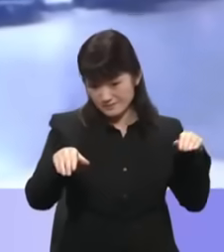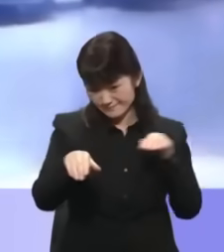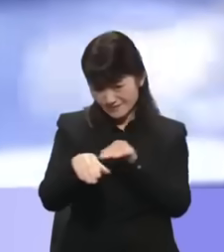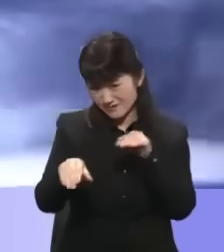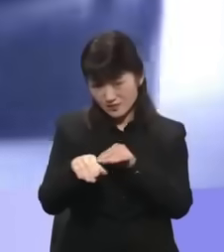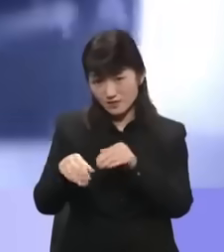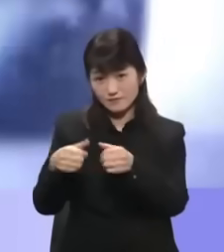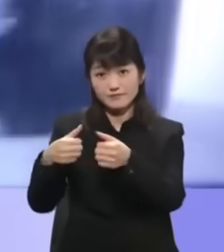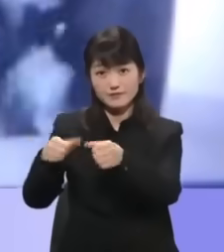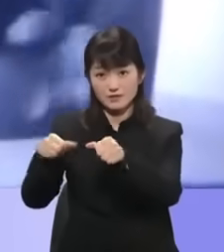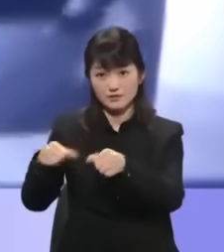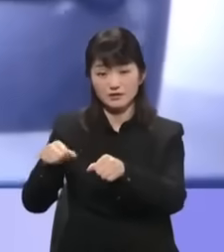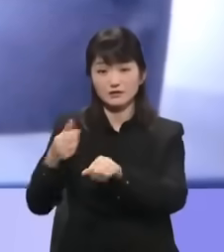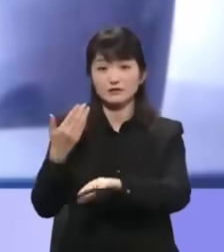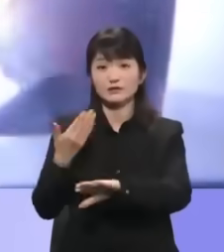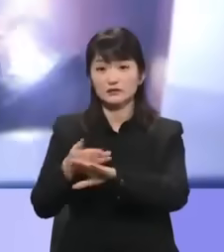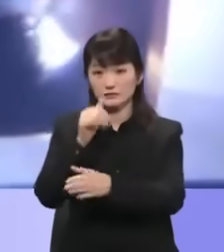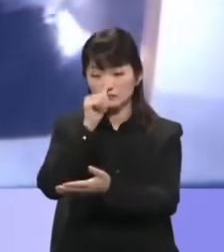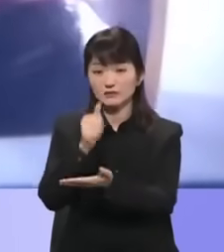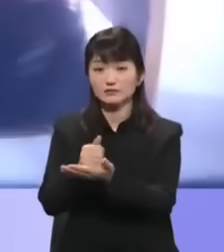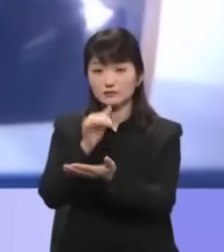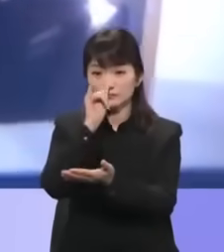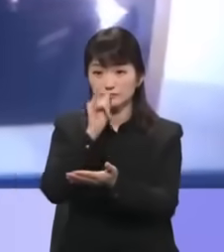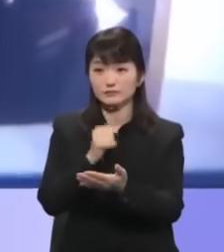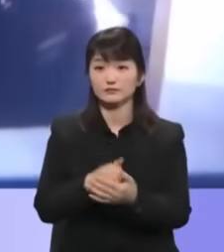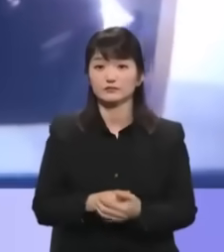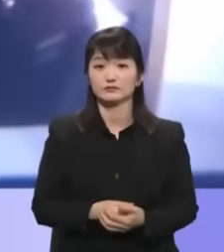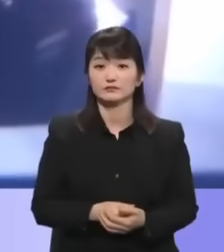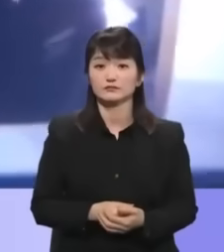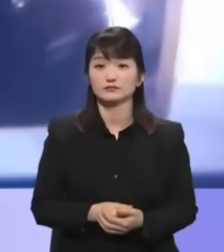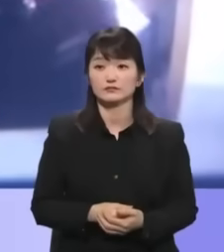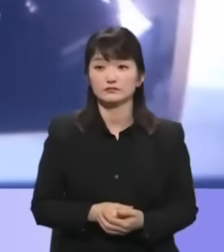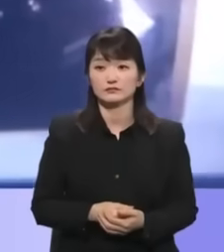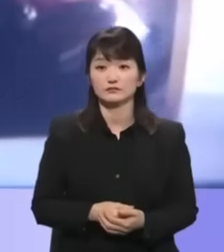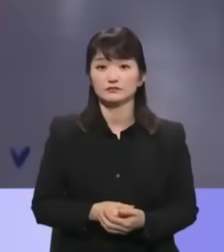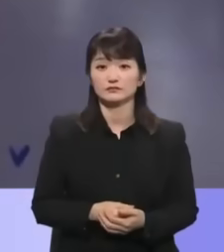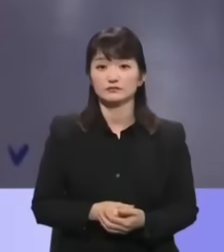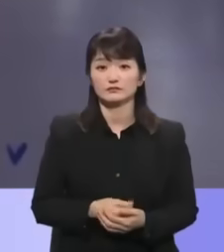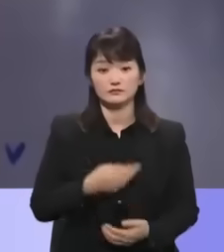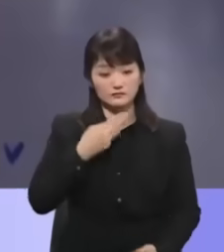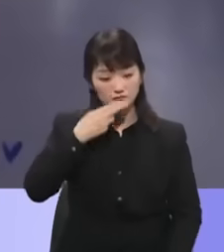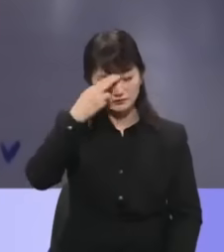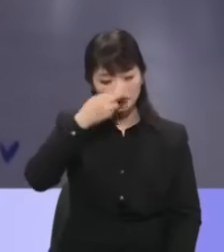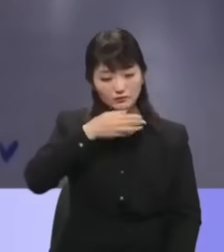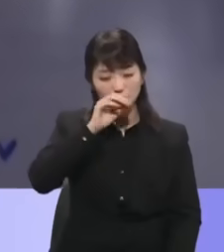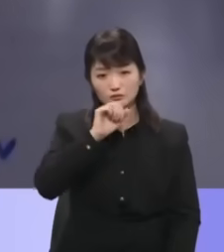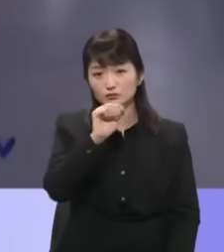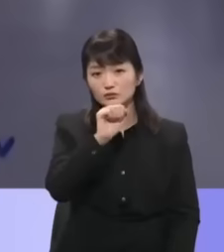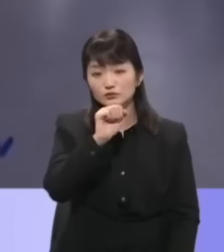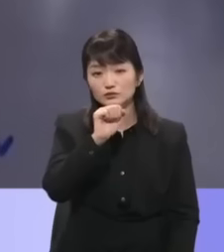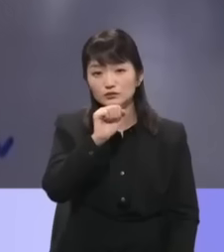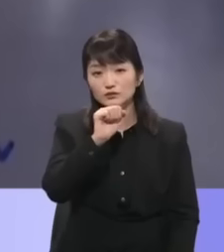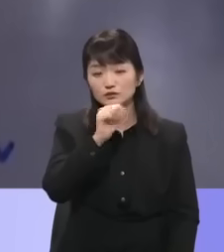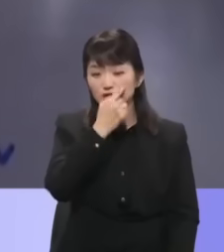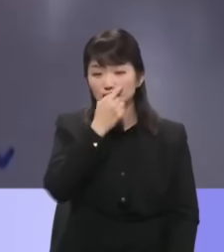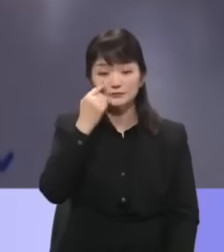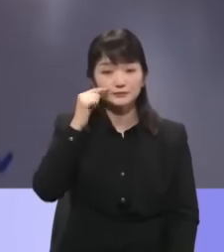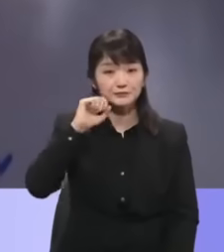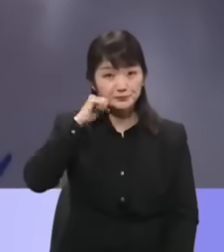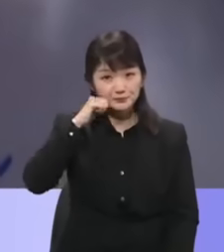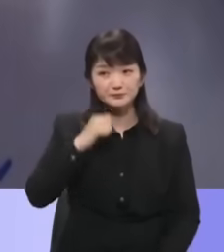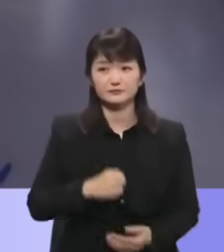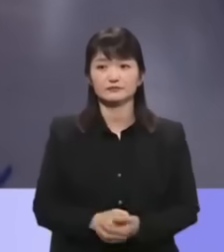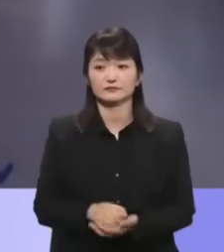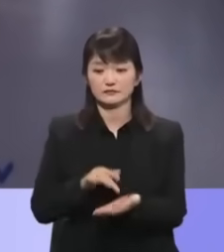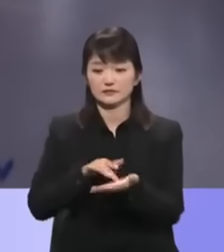소개하거나 했던 다른 범죄 가능성도 있고 실제 뭐 음주는 이제 사실 확인하기 어려운 상황이 됐지만 약물 같은 경우는